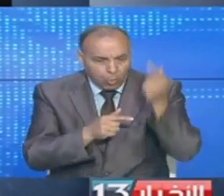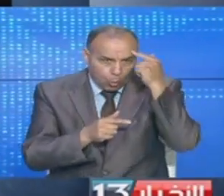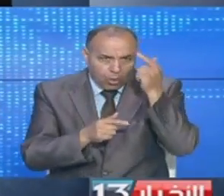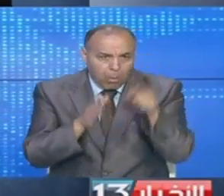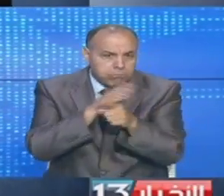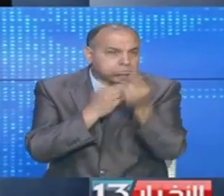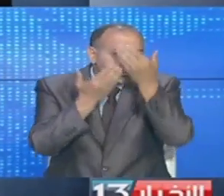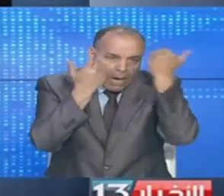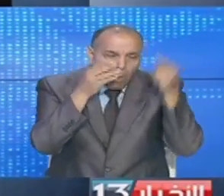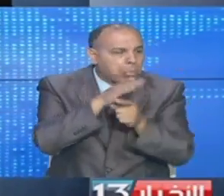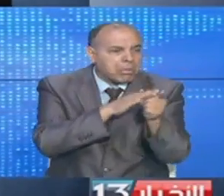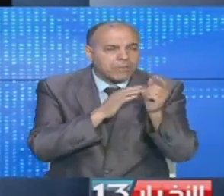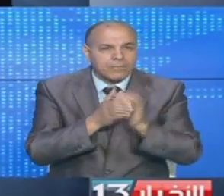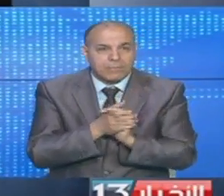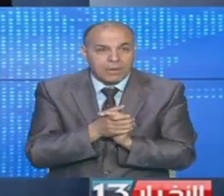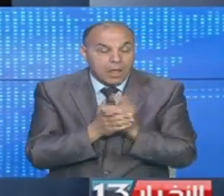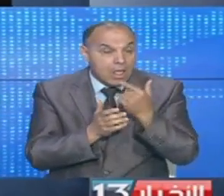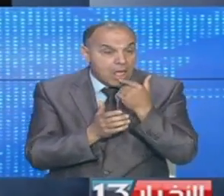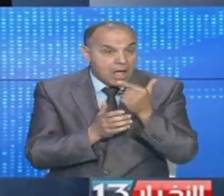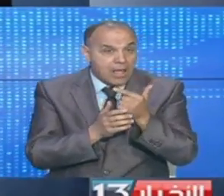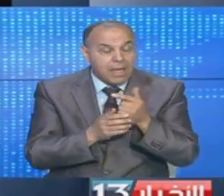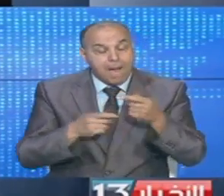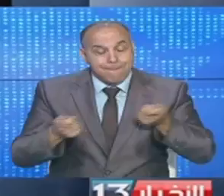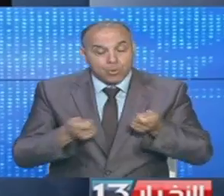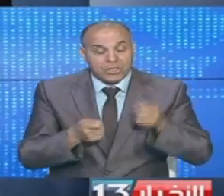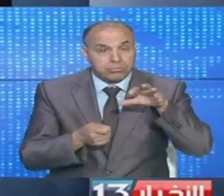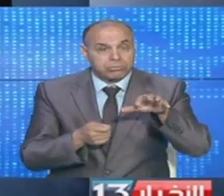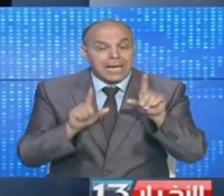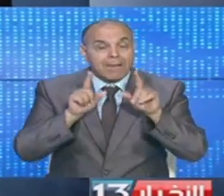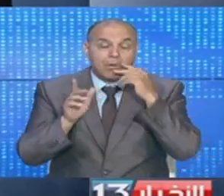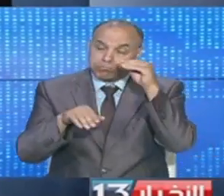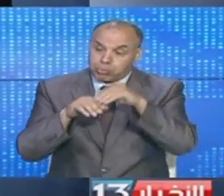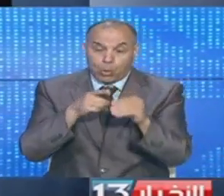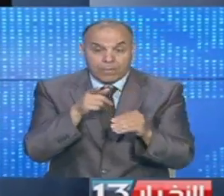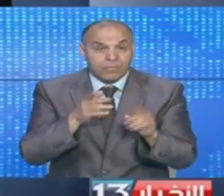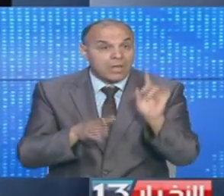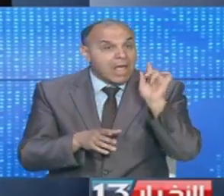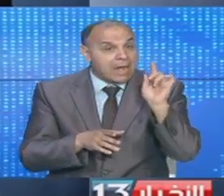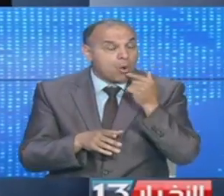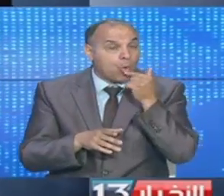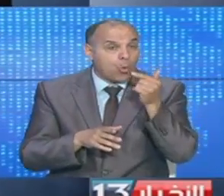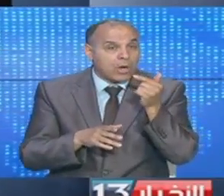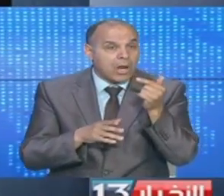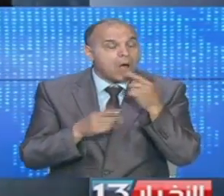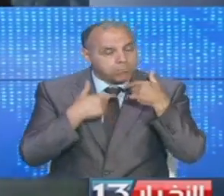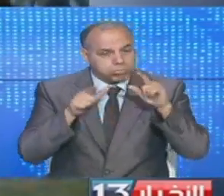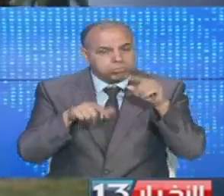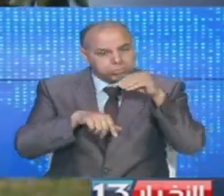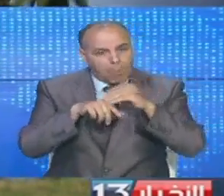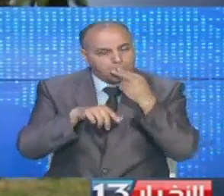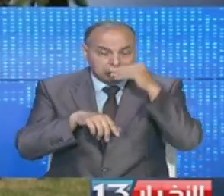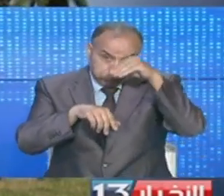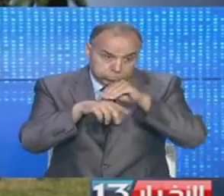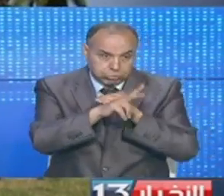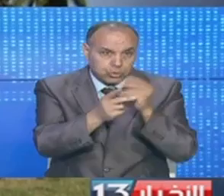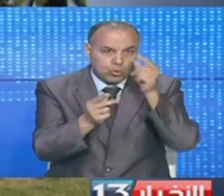وجهة غير معلومة. وأضاف الشعباني لمراسلة الأخبار نادير تي بي أنه تم إعلام الوحدات